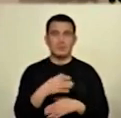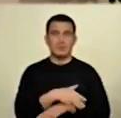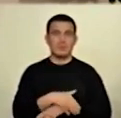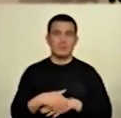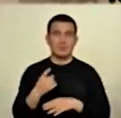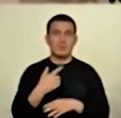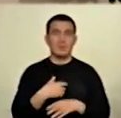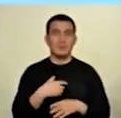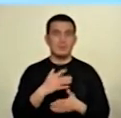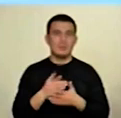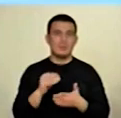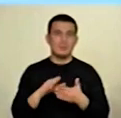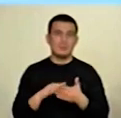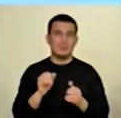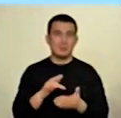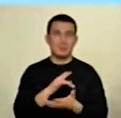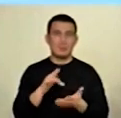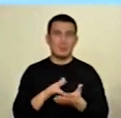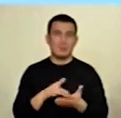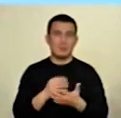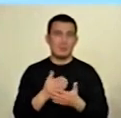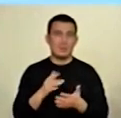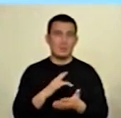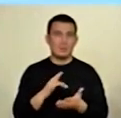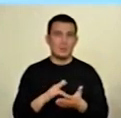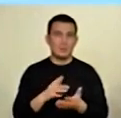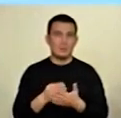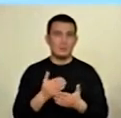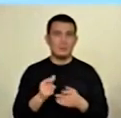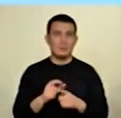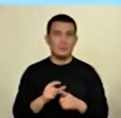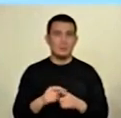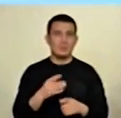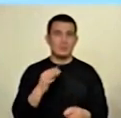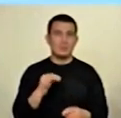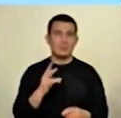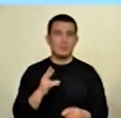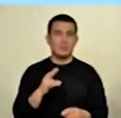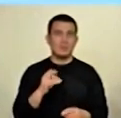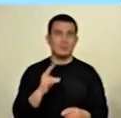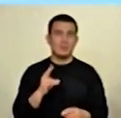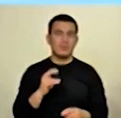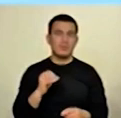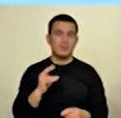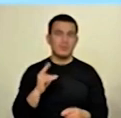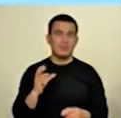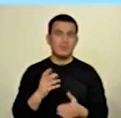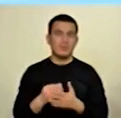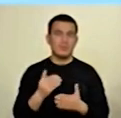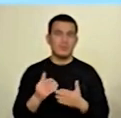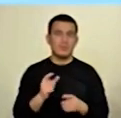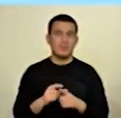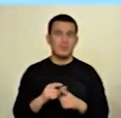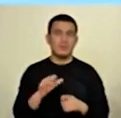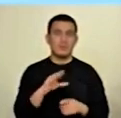kiritishingiz mumkin. Pastda gord berilgan, ya'ni shahar, undan pastda indeks. Indeks bu nima? Indeks ya'ni